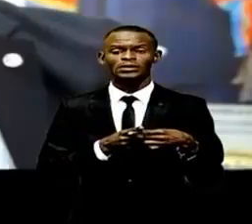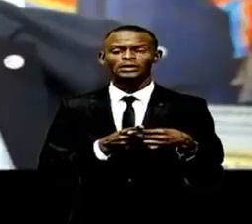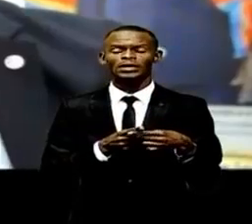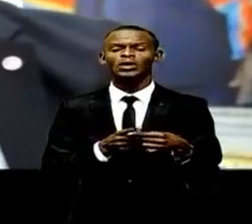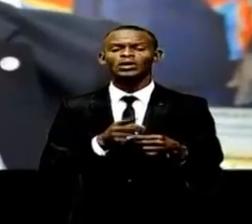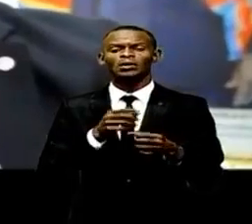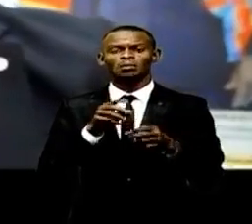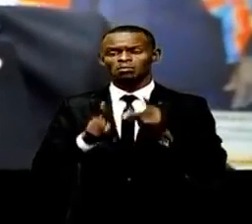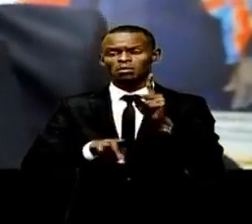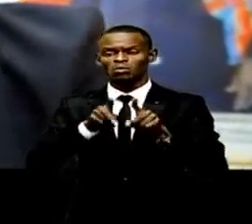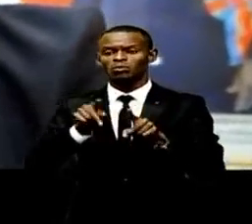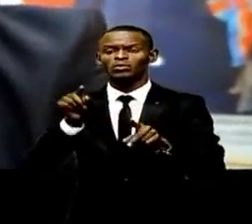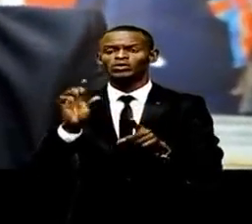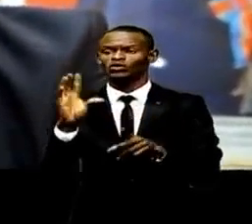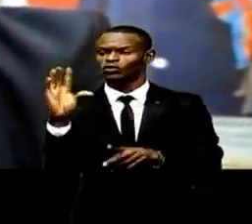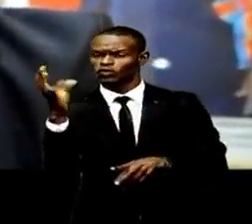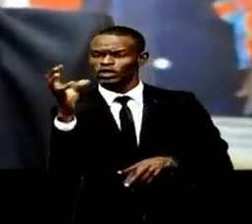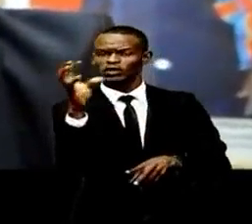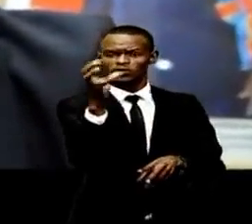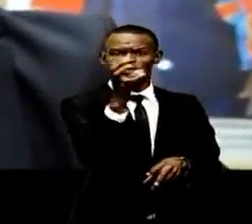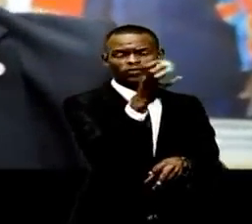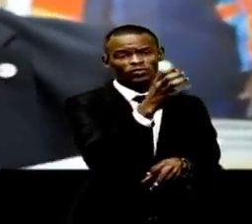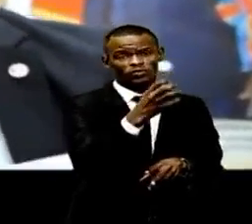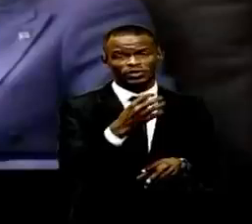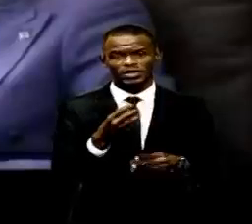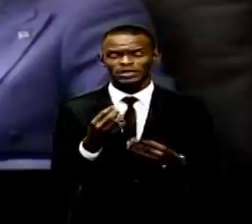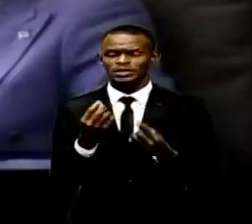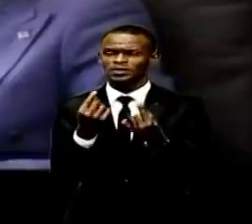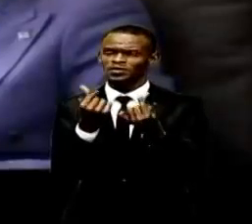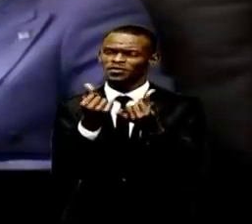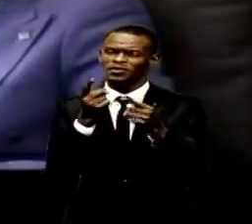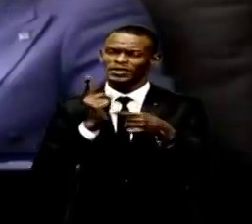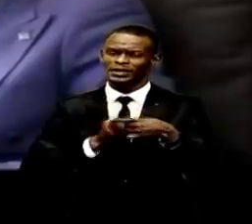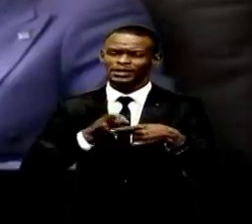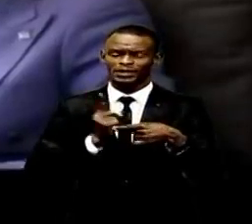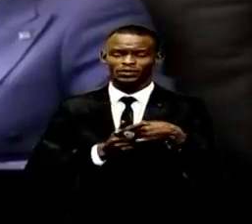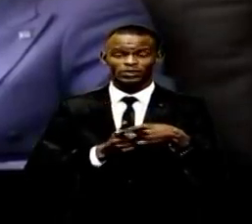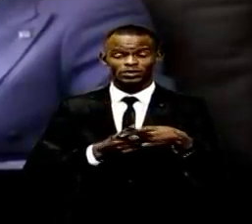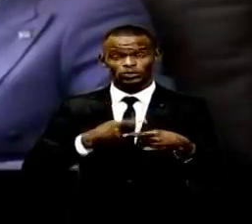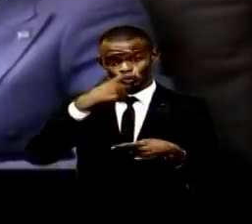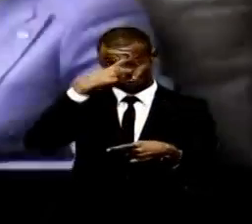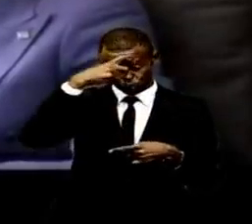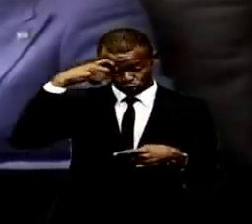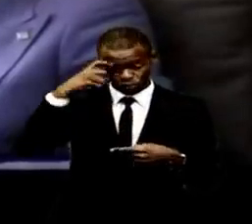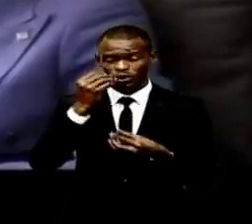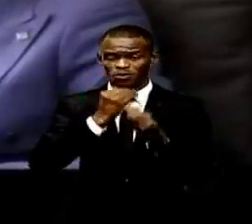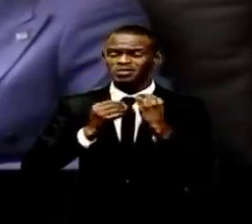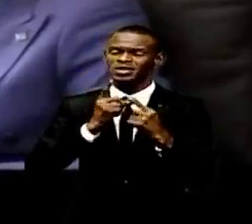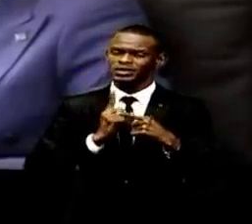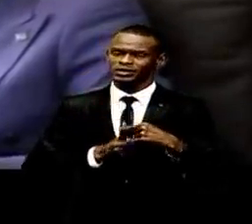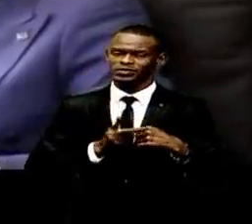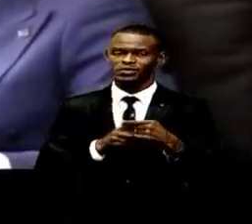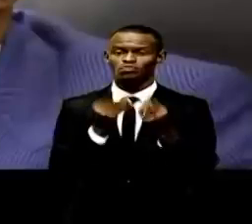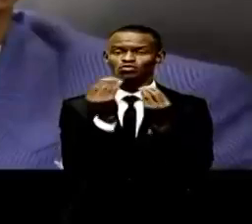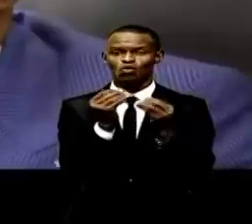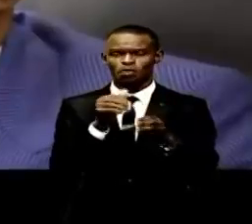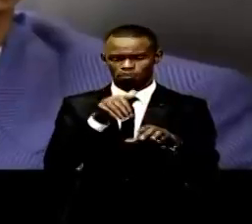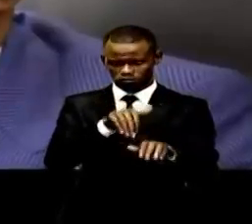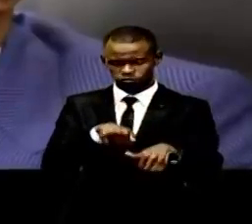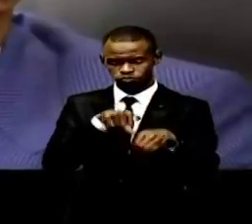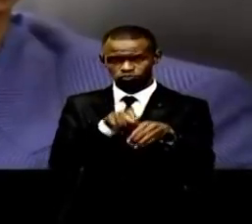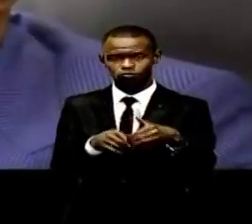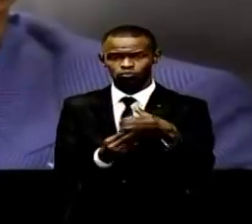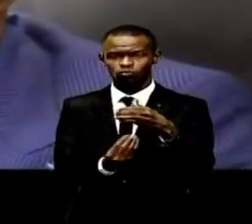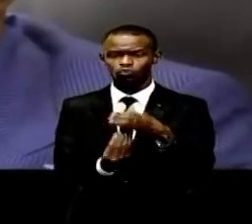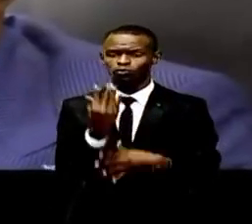faible revenu demeurent le plus vulnérables à cette insécurité alimentaire. Les systèmes de production basés sur une agriculture